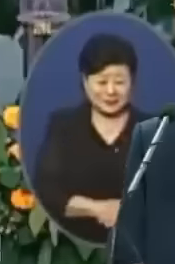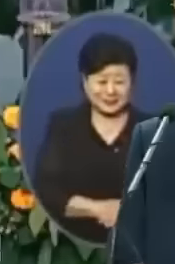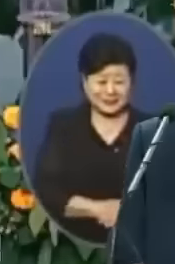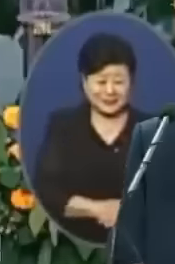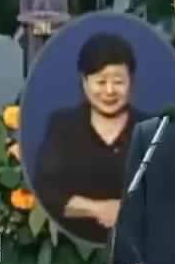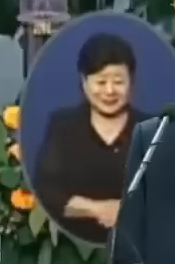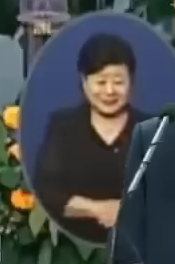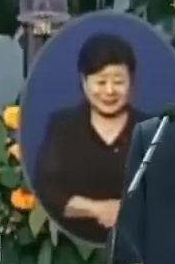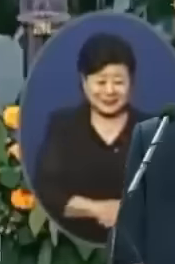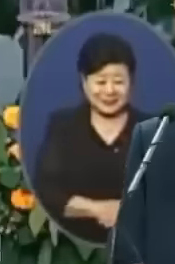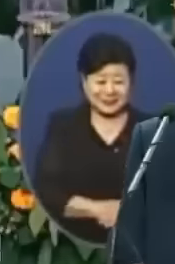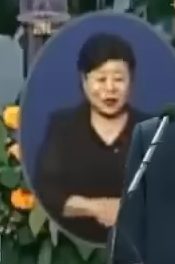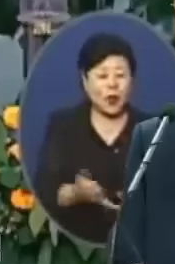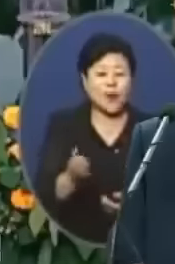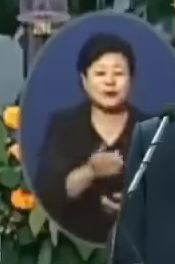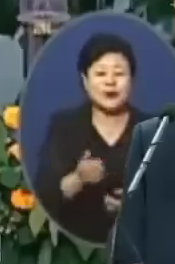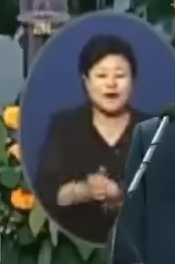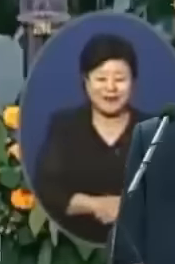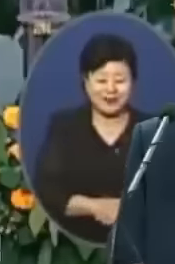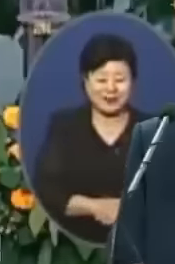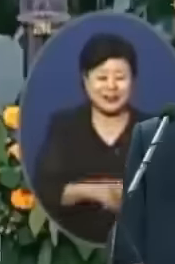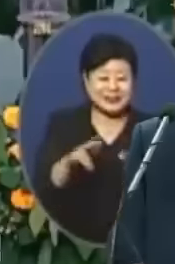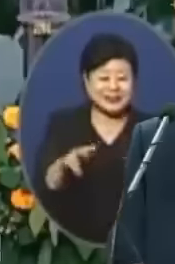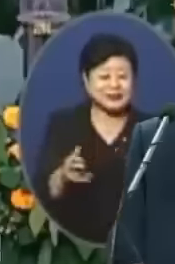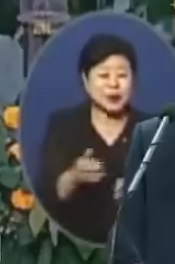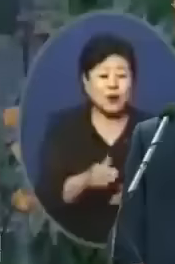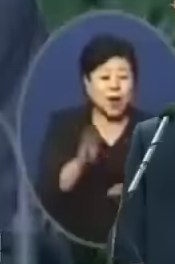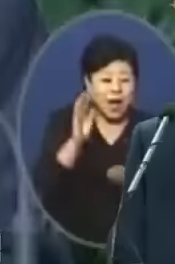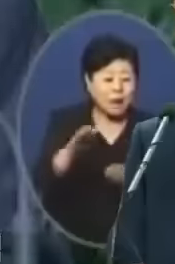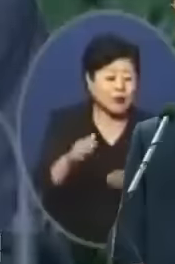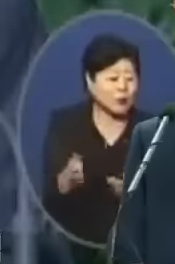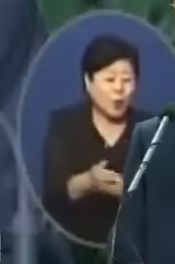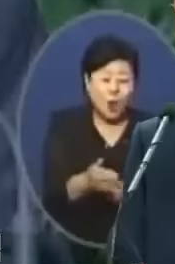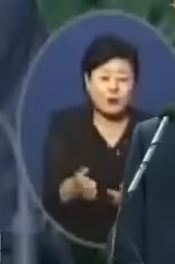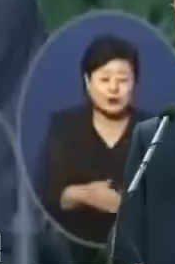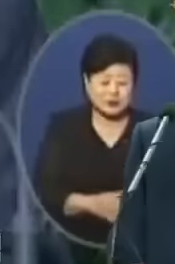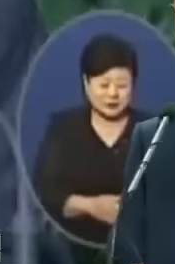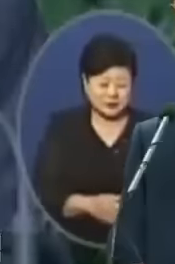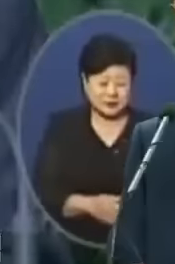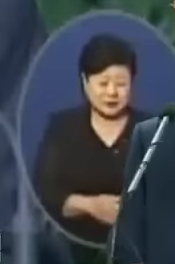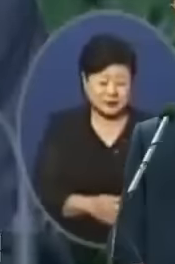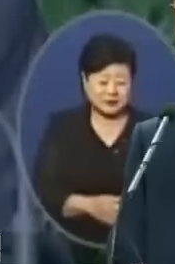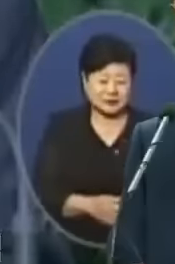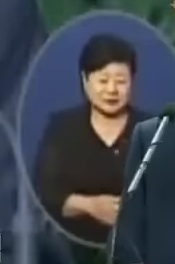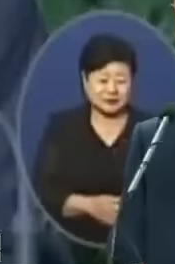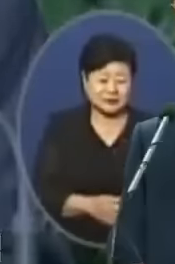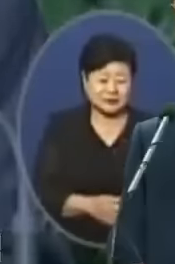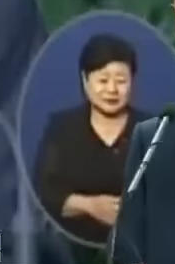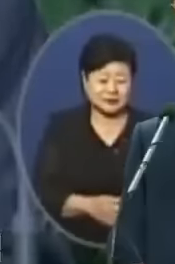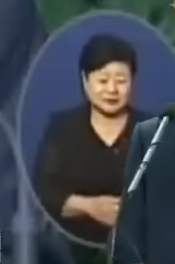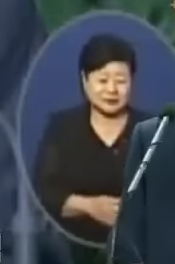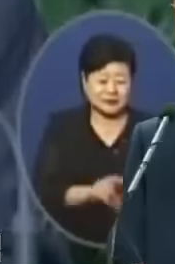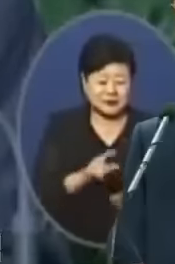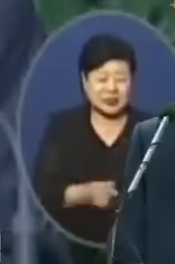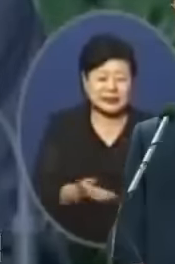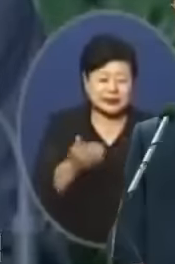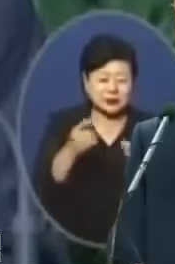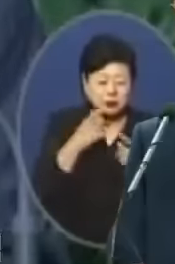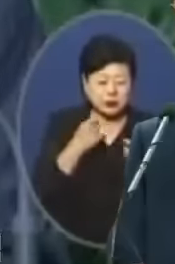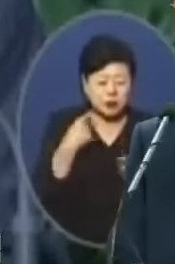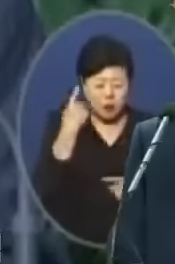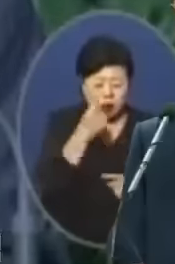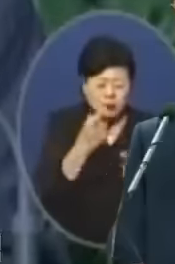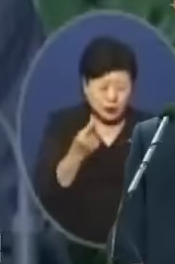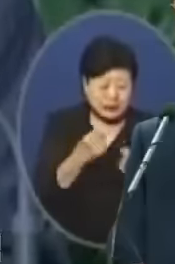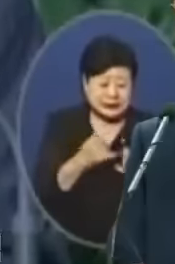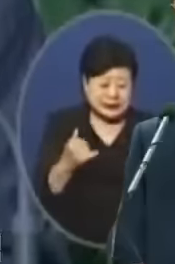살 수 있는 가능성이 있느냐? 없습니다. 지금도 없고 앞으로 수백만 년 지내도 조용기와 꼭 같이 닮은